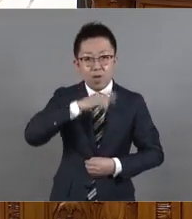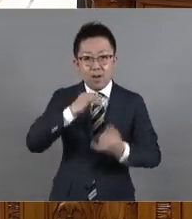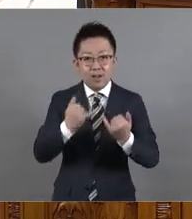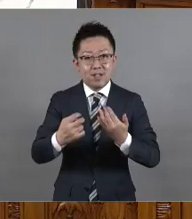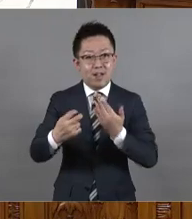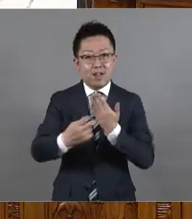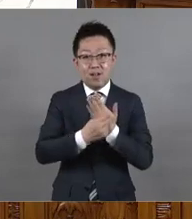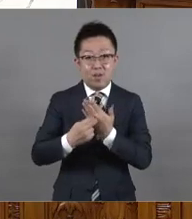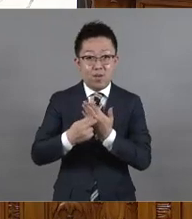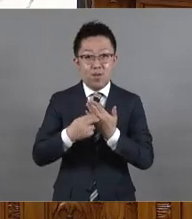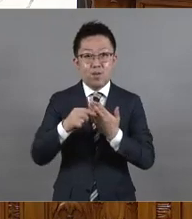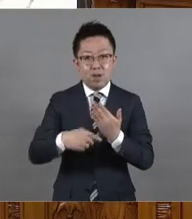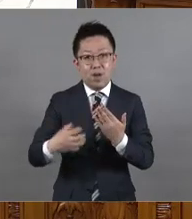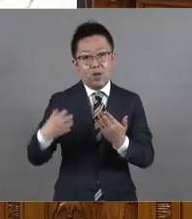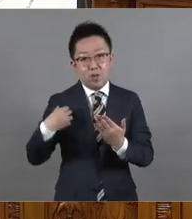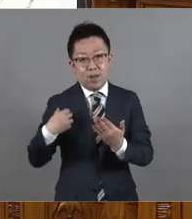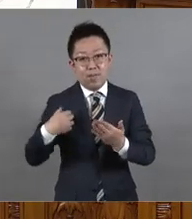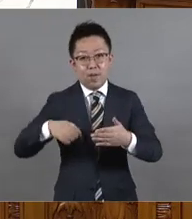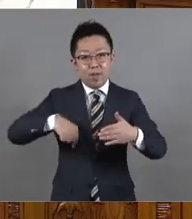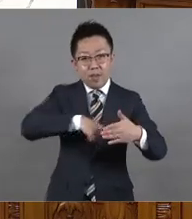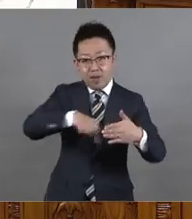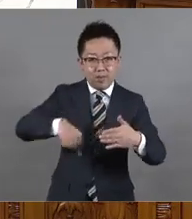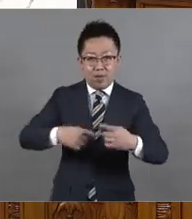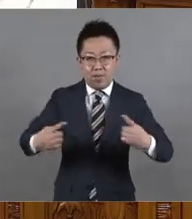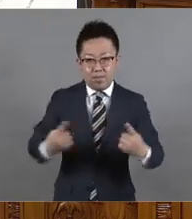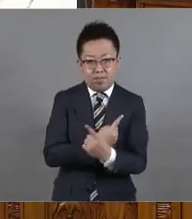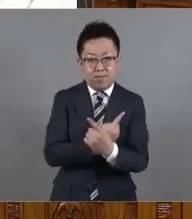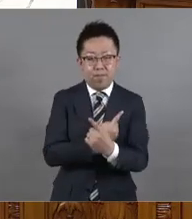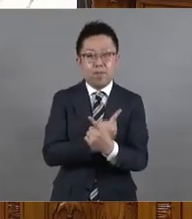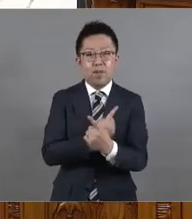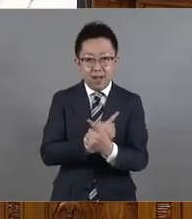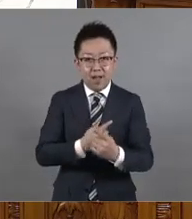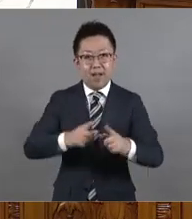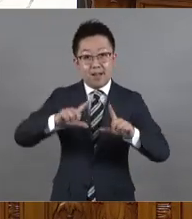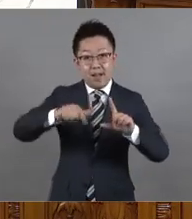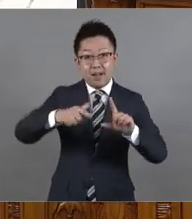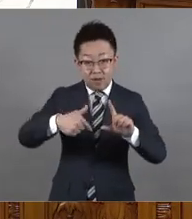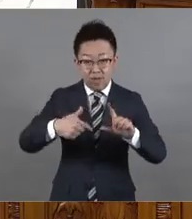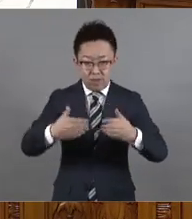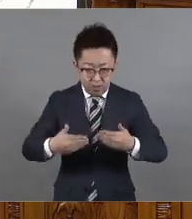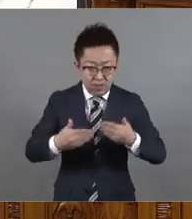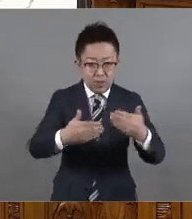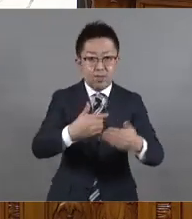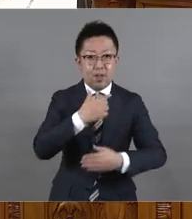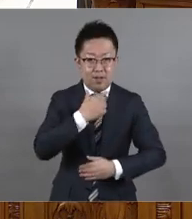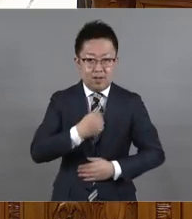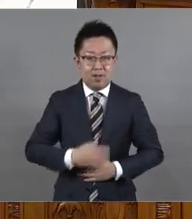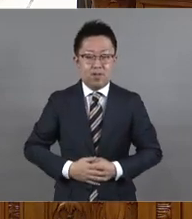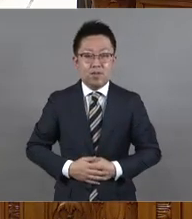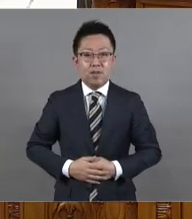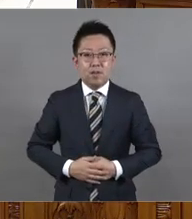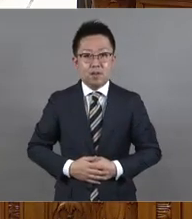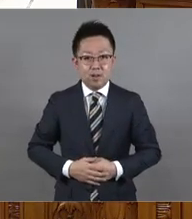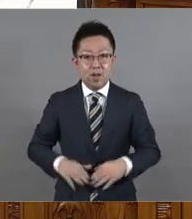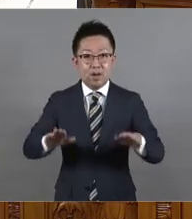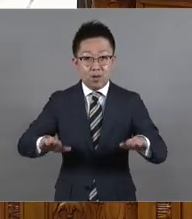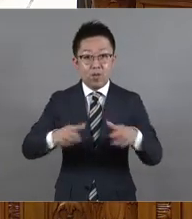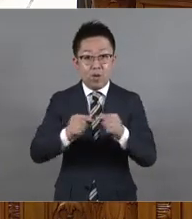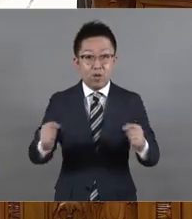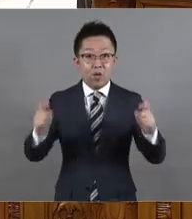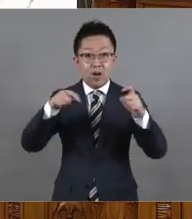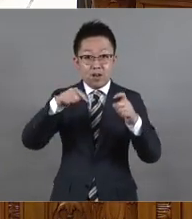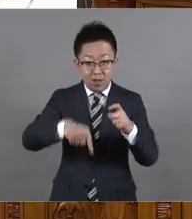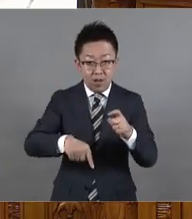ついて負担の仕組みの見直しに取り組むことで改革をさらに前へ進めていきます本通常国会では